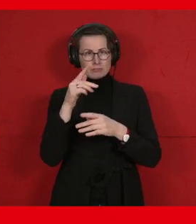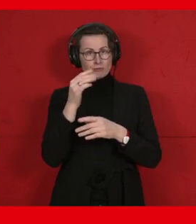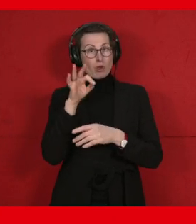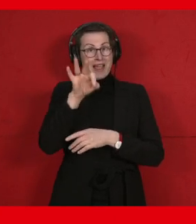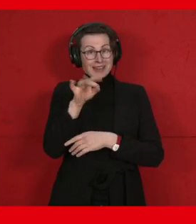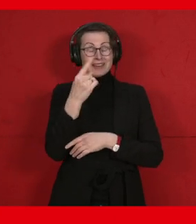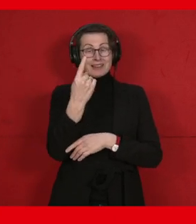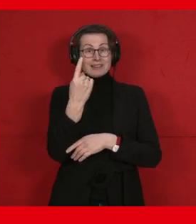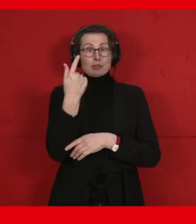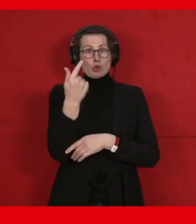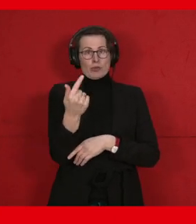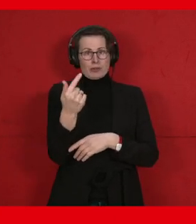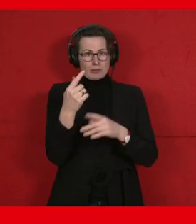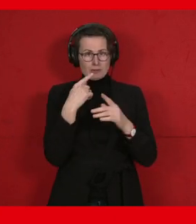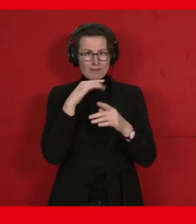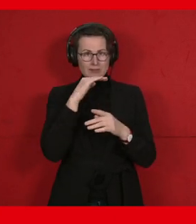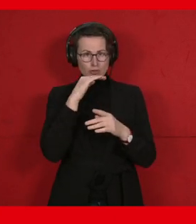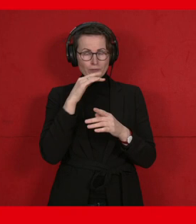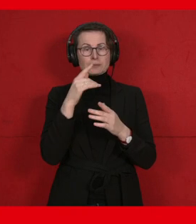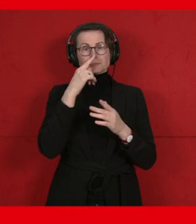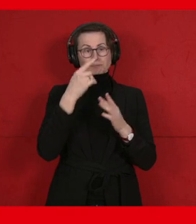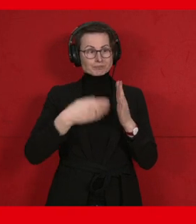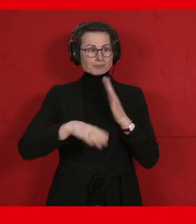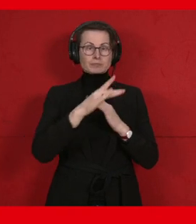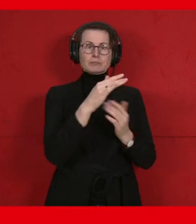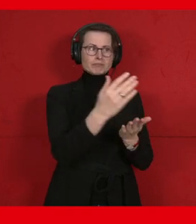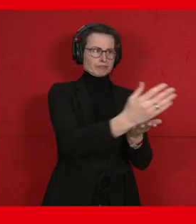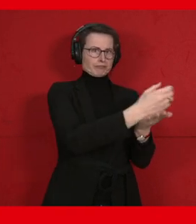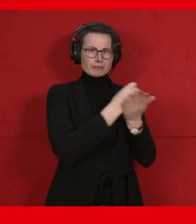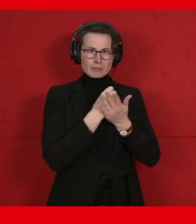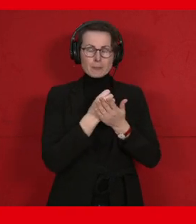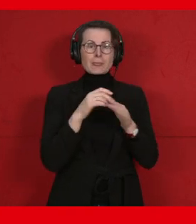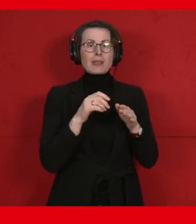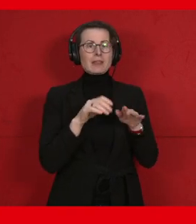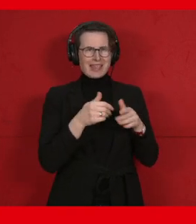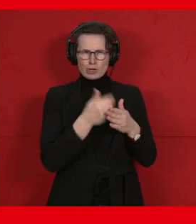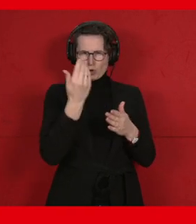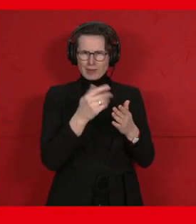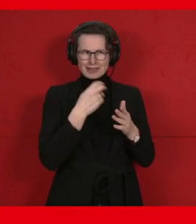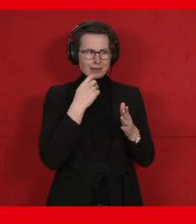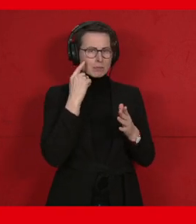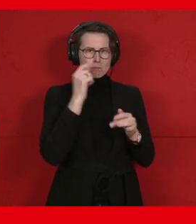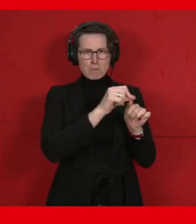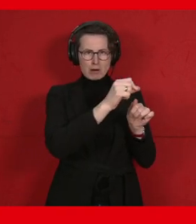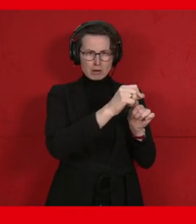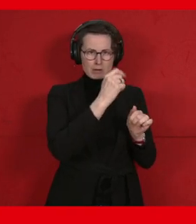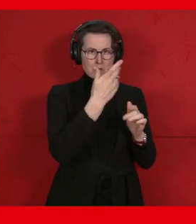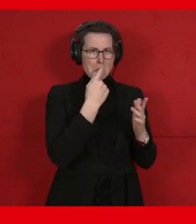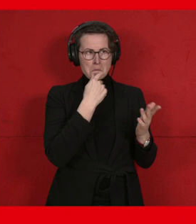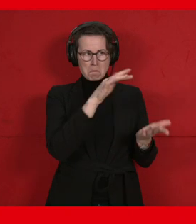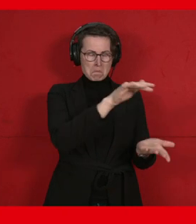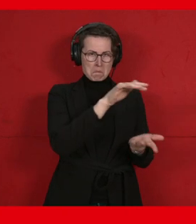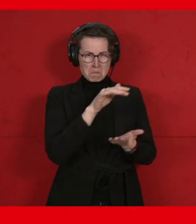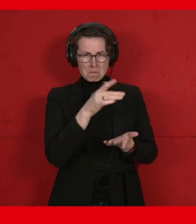das heißt natürlich, Sie müssen sich dann schon, wenn die erneuerbare Energie die Mangelware ist, müssen Sie sich schon überlegen,